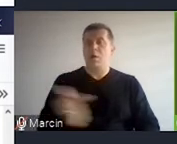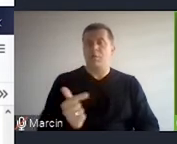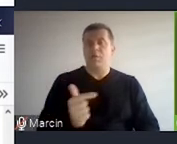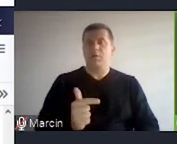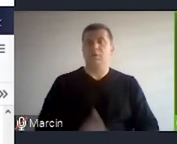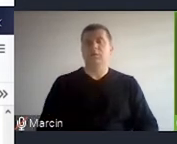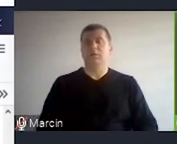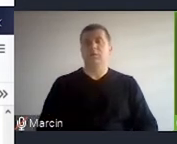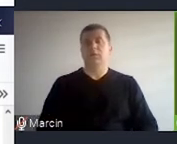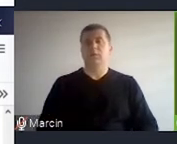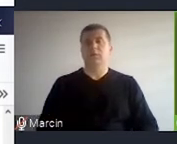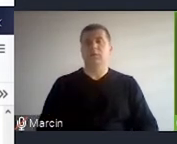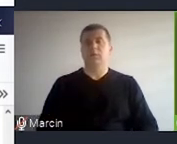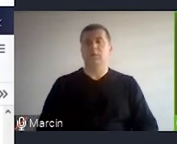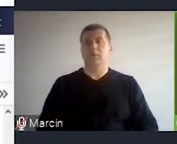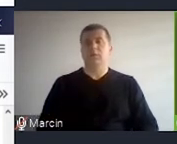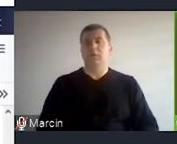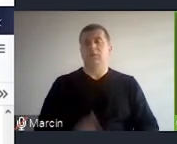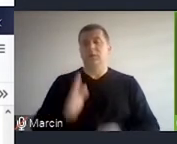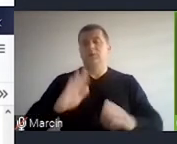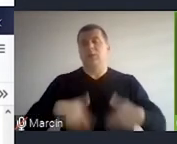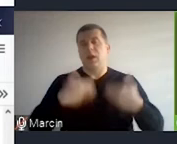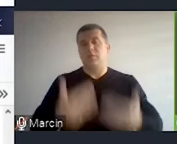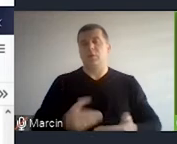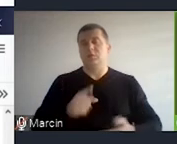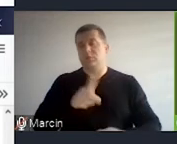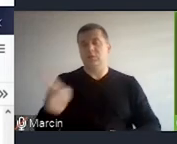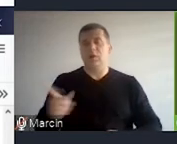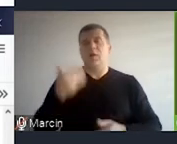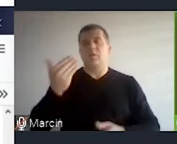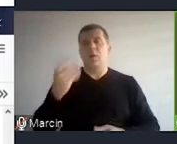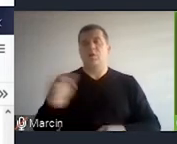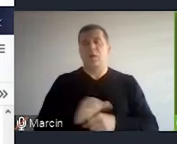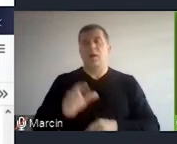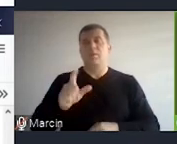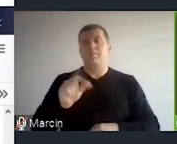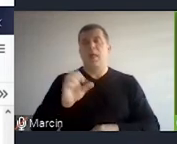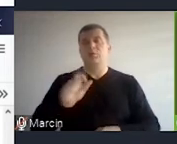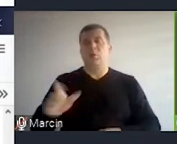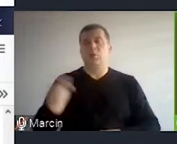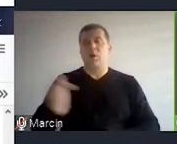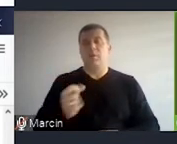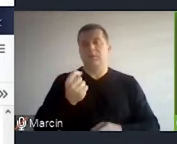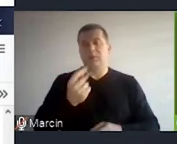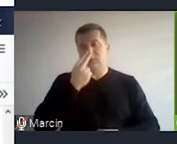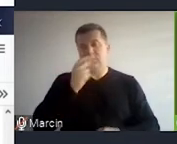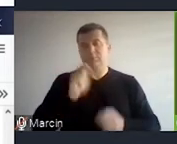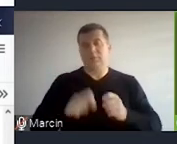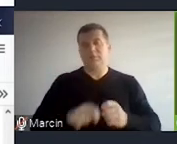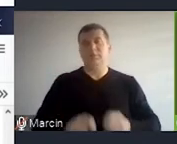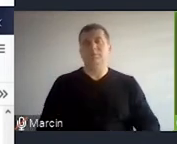obowiązek chociażby sprawozdawać z tych wolontariuszy jako z personelu. Obowiązki personelu zaraz sobie prześledzimy.